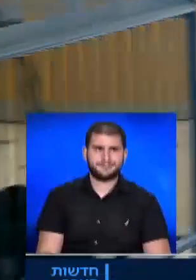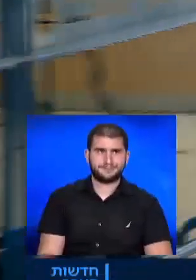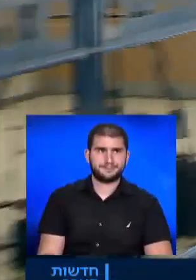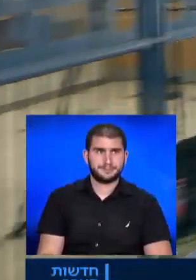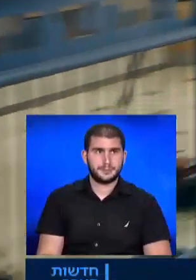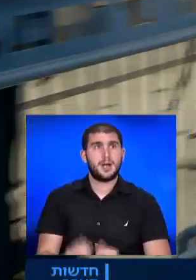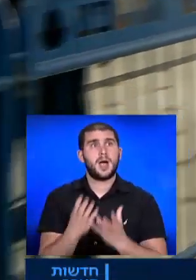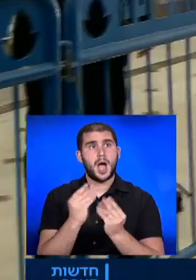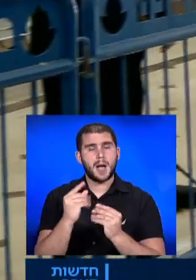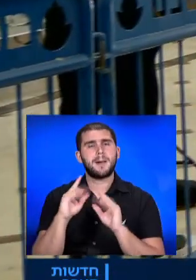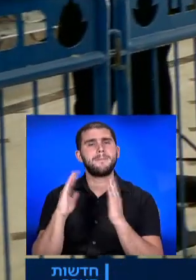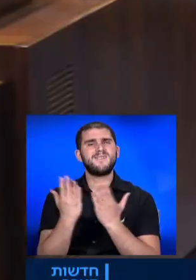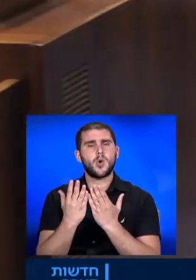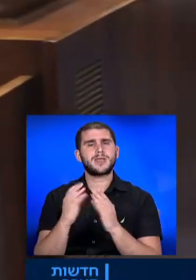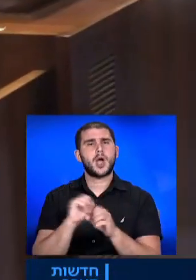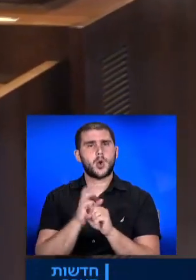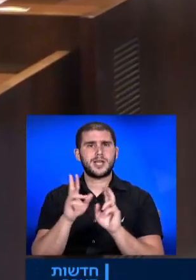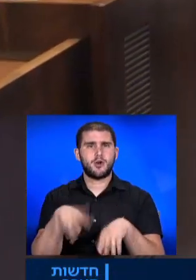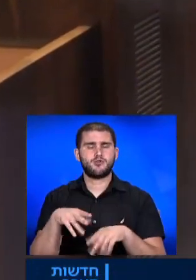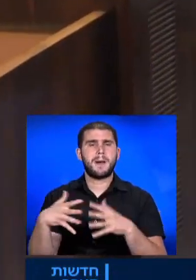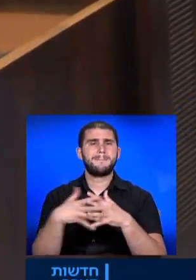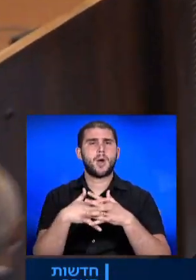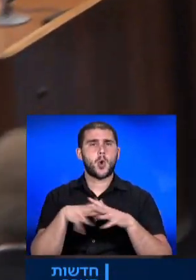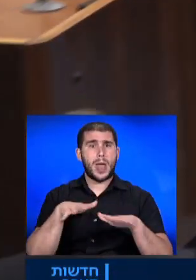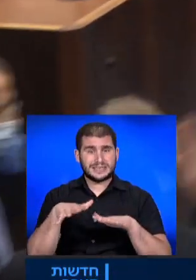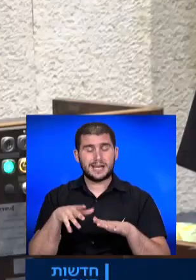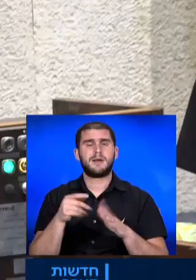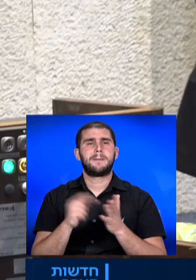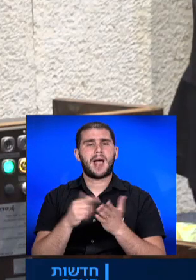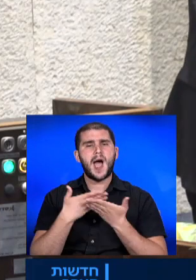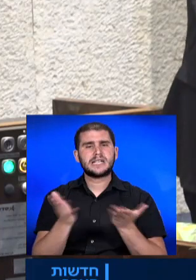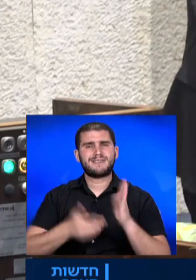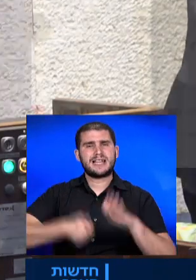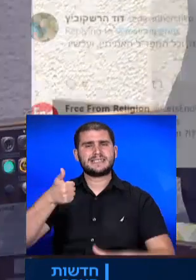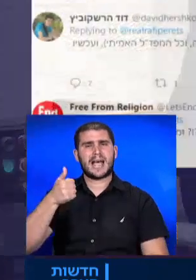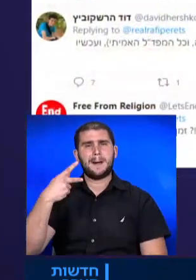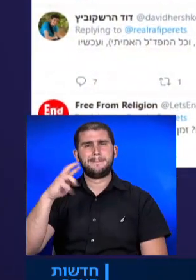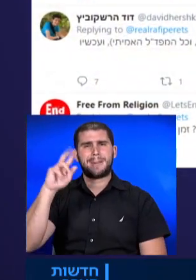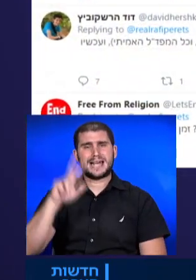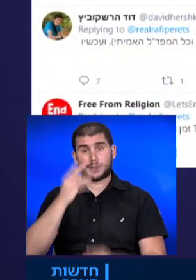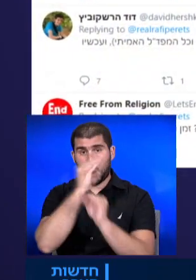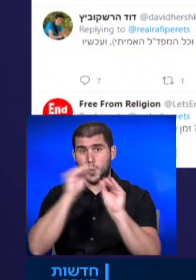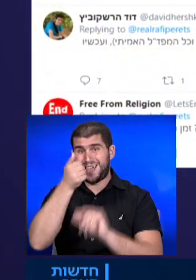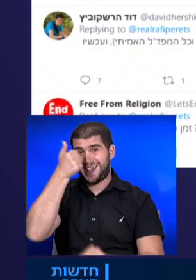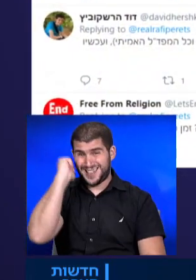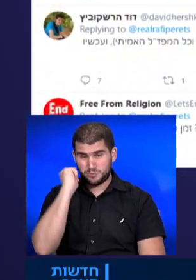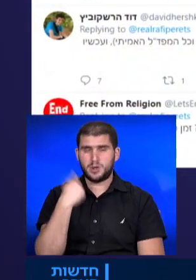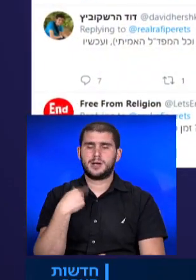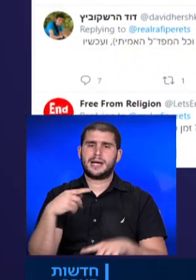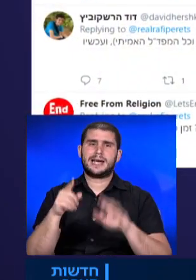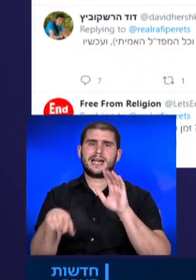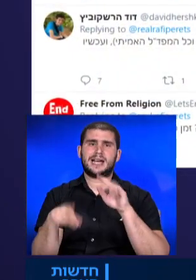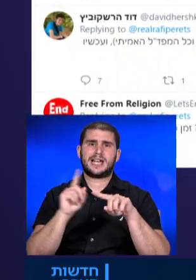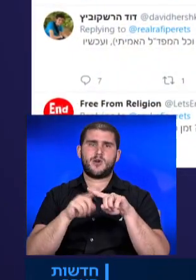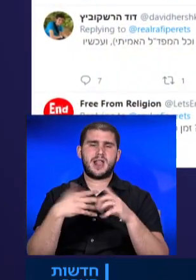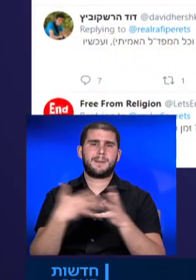לא מעט מבודדי קורונה יש עכשיו מהקואליציה, רובם בגלל חשיפה לשר רפי פרץ שהודיע אמש, יצאתי חיובי לבדיקת